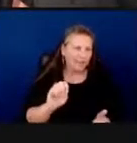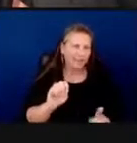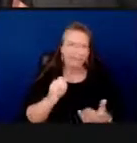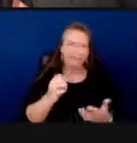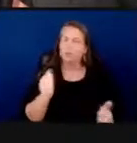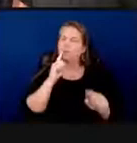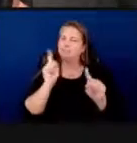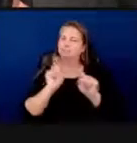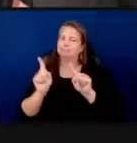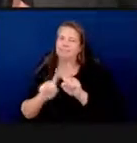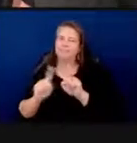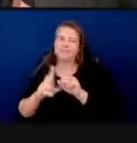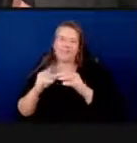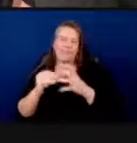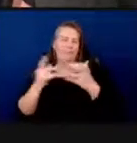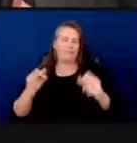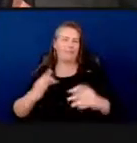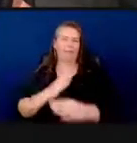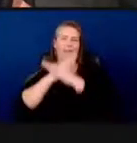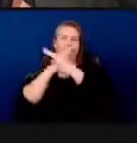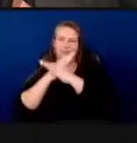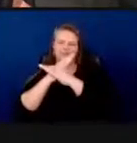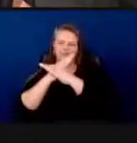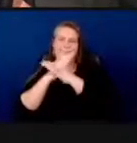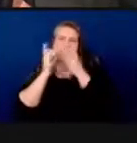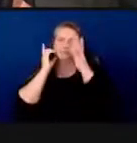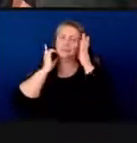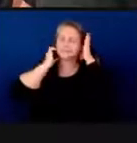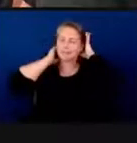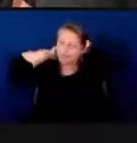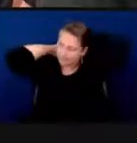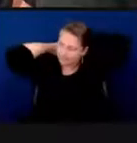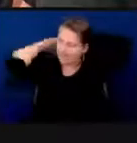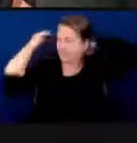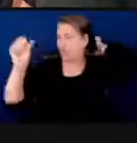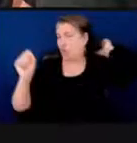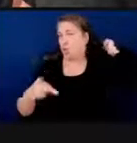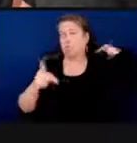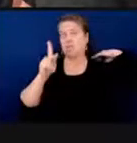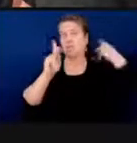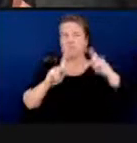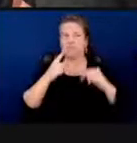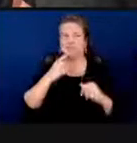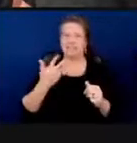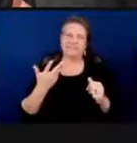Kwa hivyo kwa kweli kuna changamoto nyingi sana.